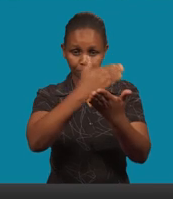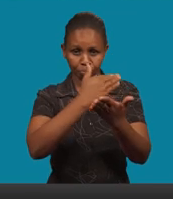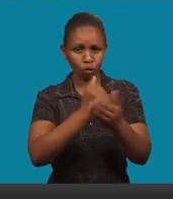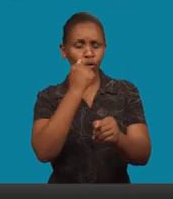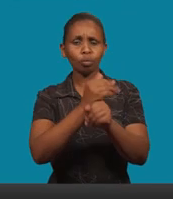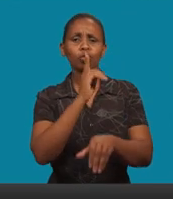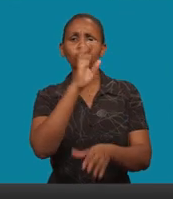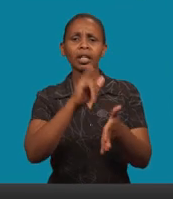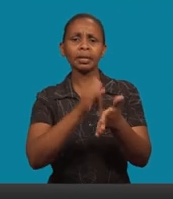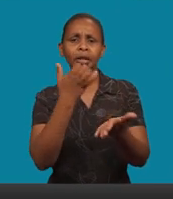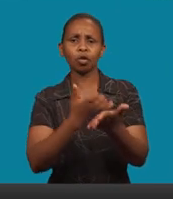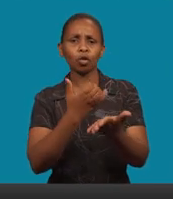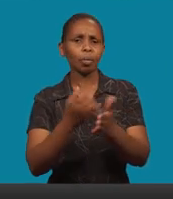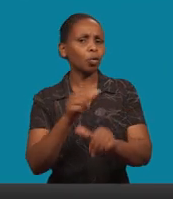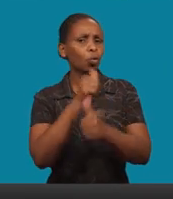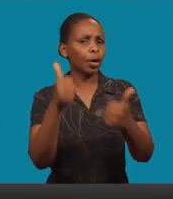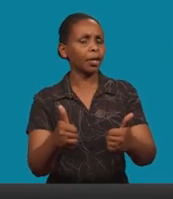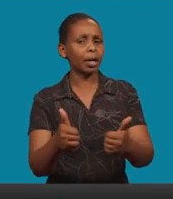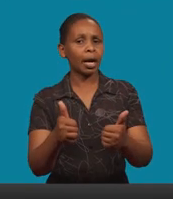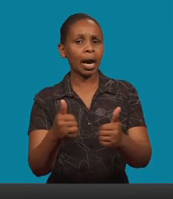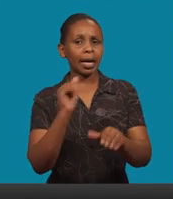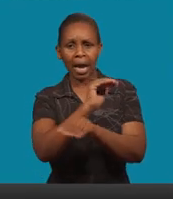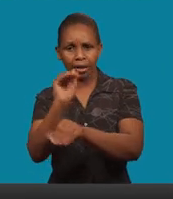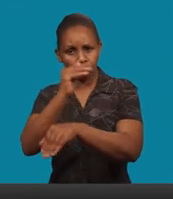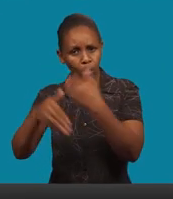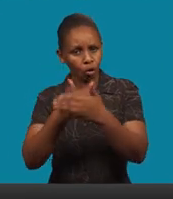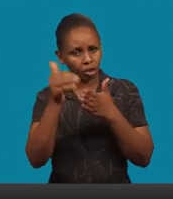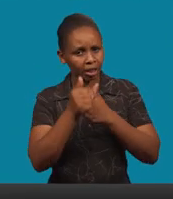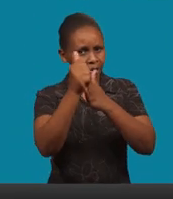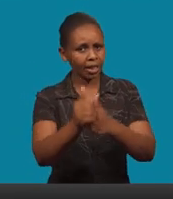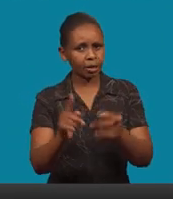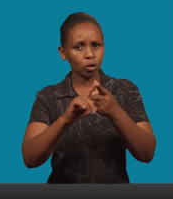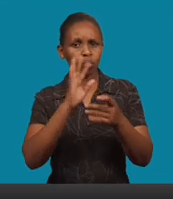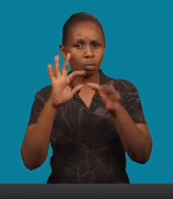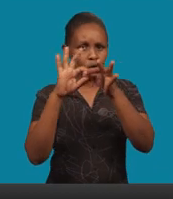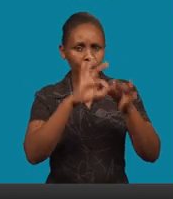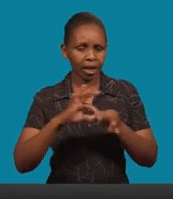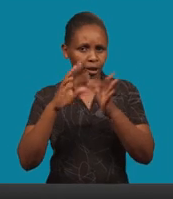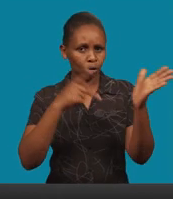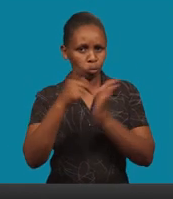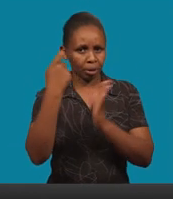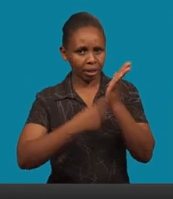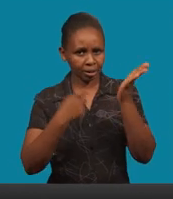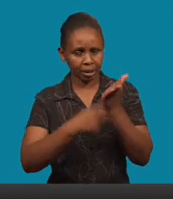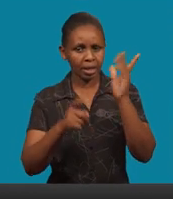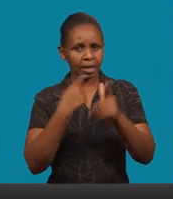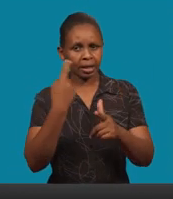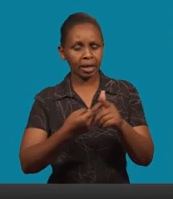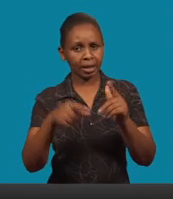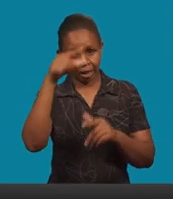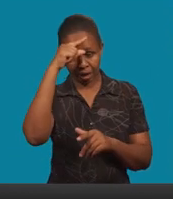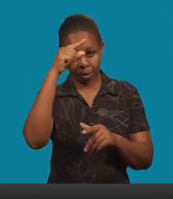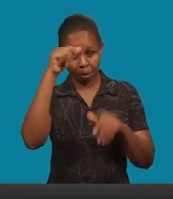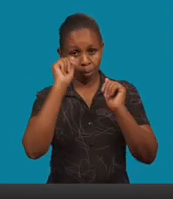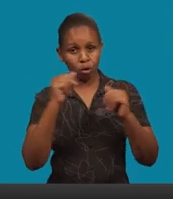ambayo serikali imeweka ili kuhakikisha kuwa uchumi wa taifa unaimarika, akiwasihi viongozi wote kuungana pamoja kwa kulipa ushuru ili